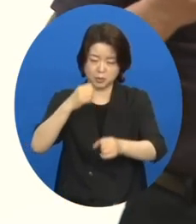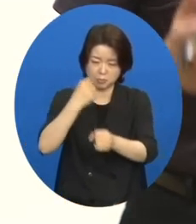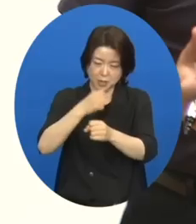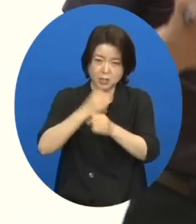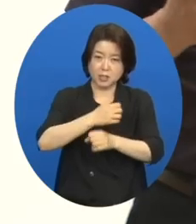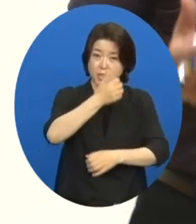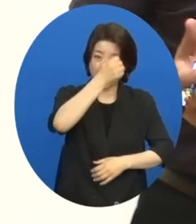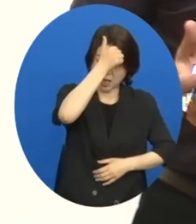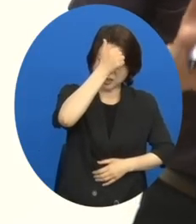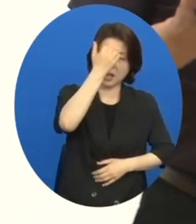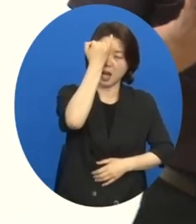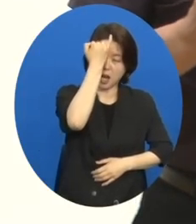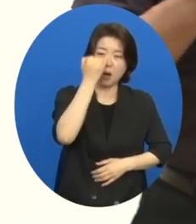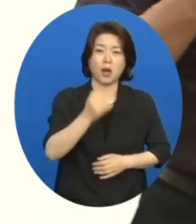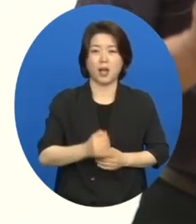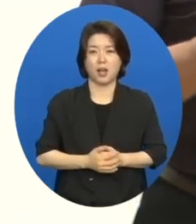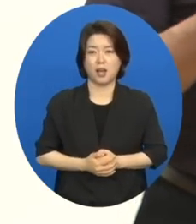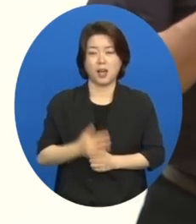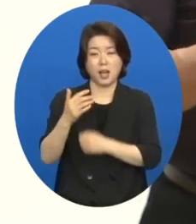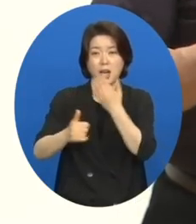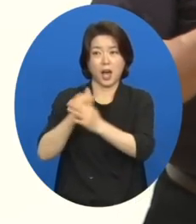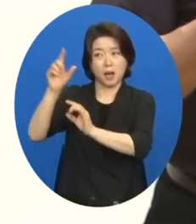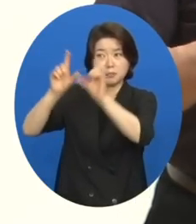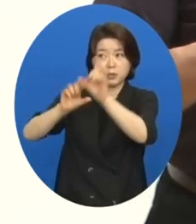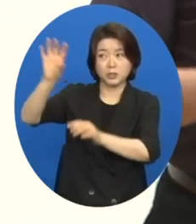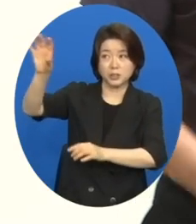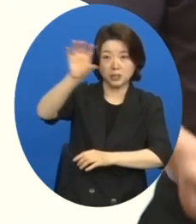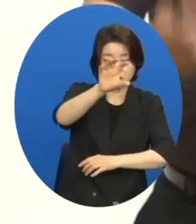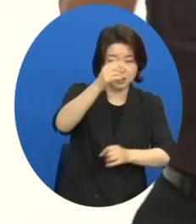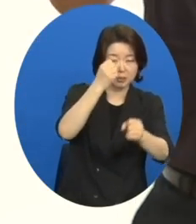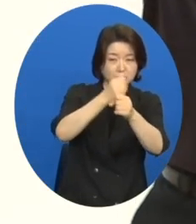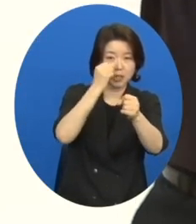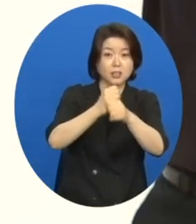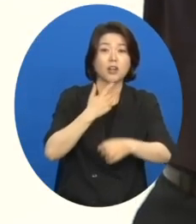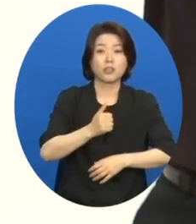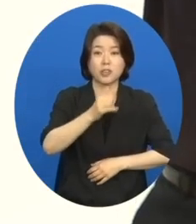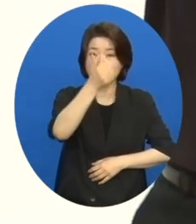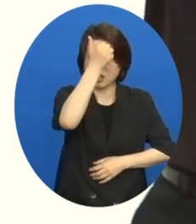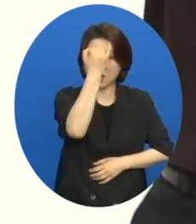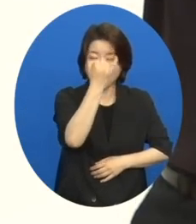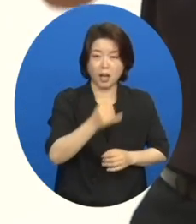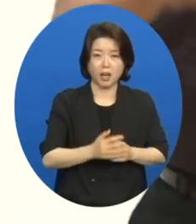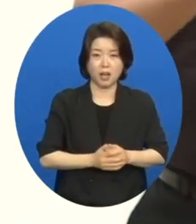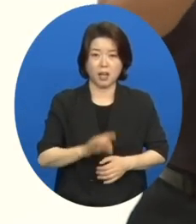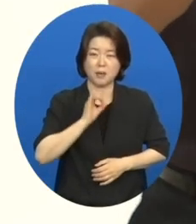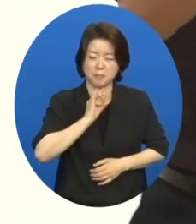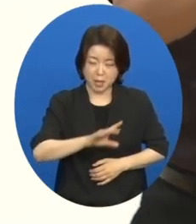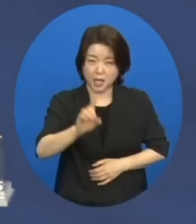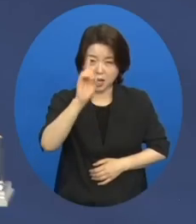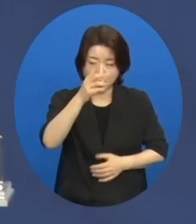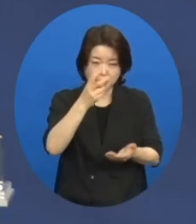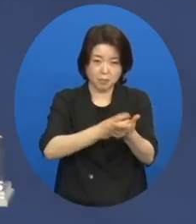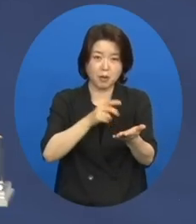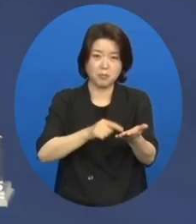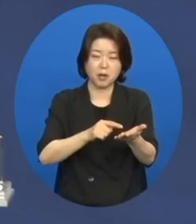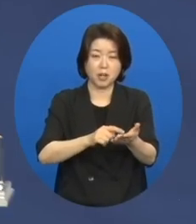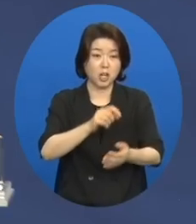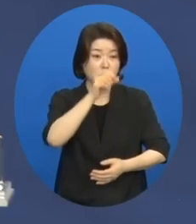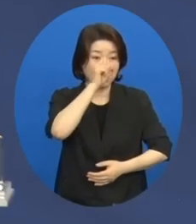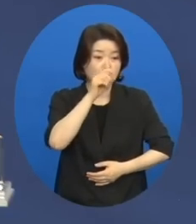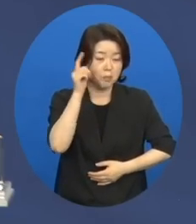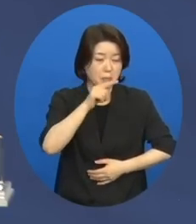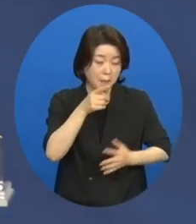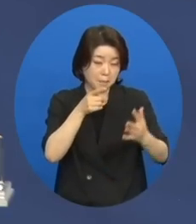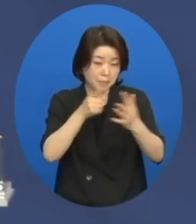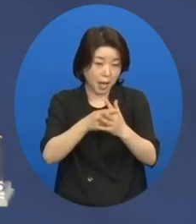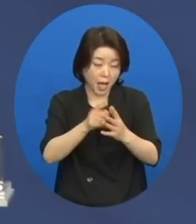아담, 아담과 하와 하나님의 형상으로 지음받았던 그가 하나님의 단 하나의 계명 선악을 알게 하는 나무의 열매는 먹지